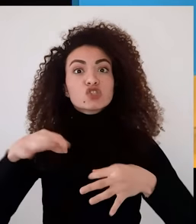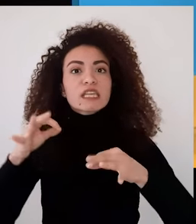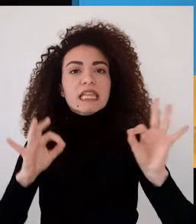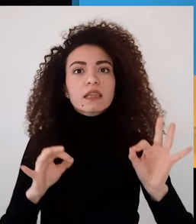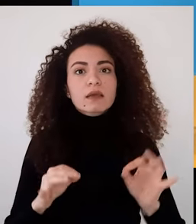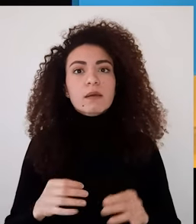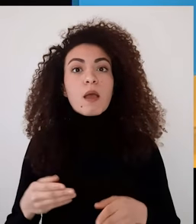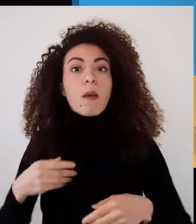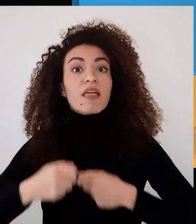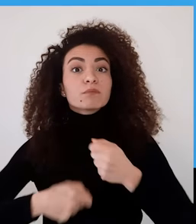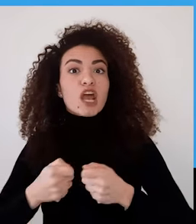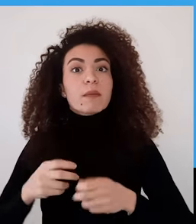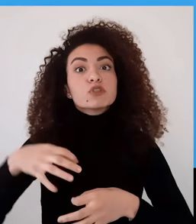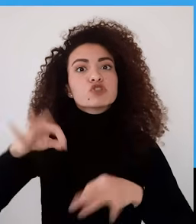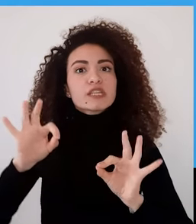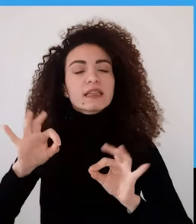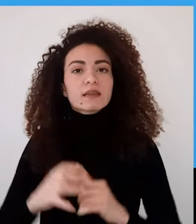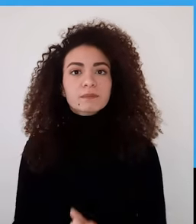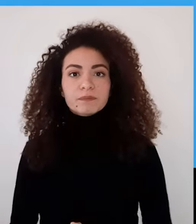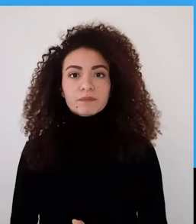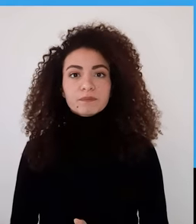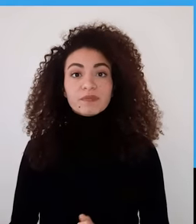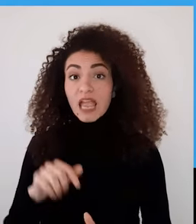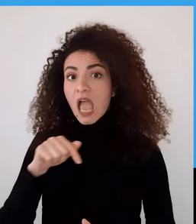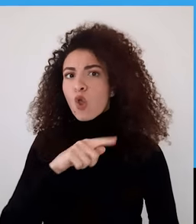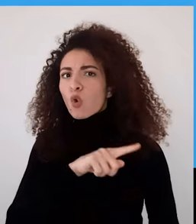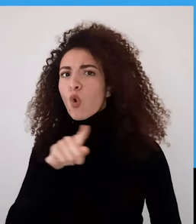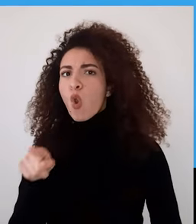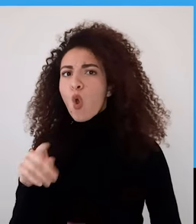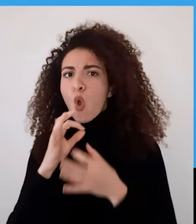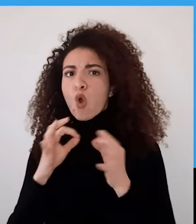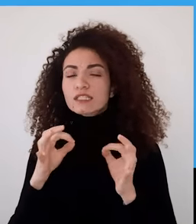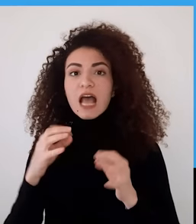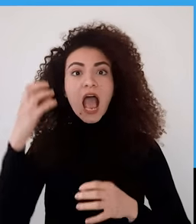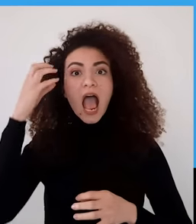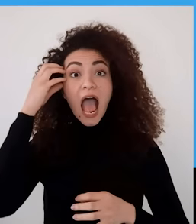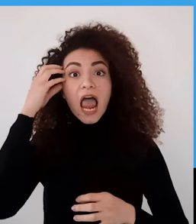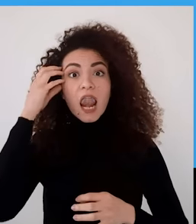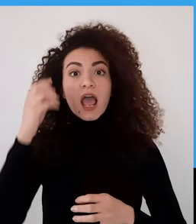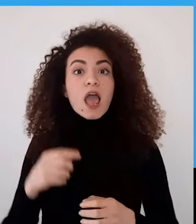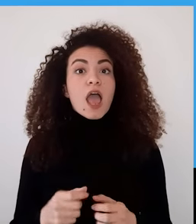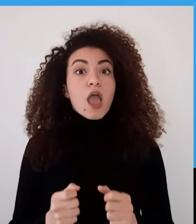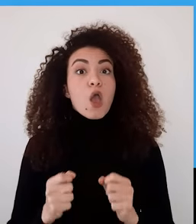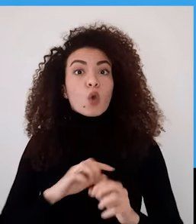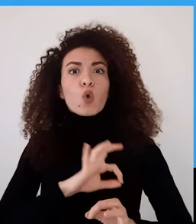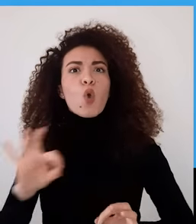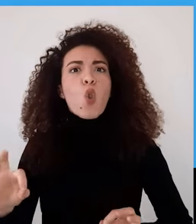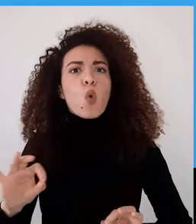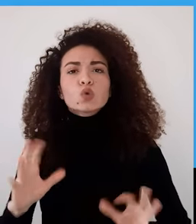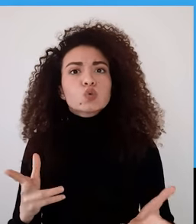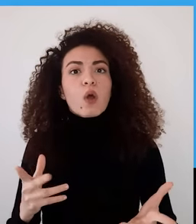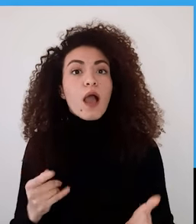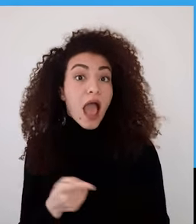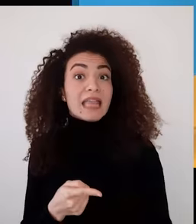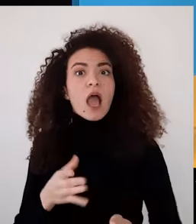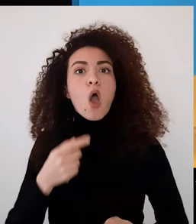جديدة بطرق مختلفة. ومن الملفت أنه بتساعد الدماغ لإعادة تكوين أقسام متضررة جراء